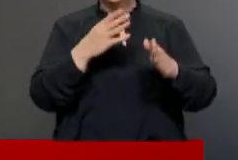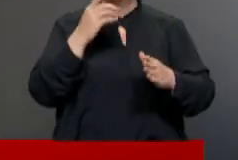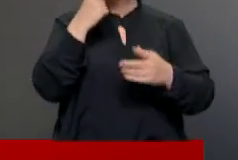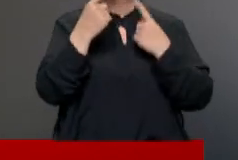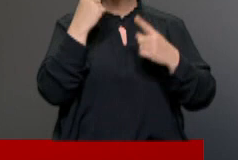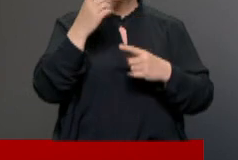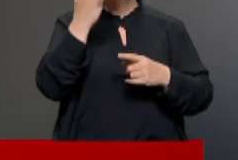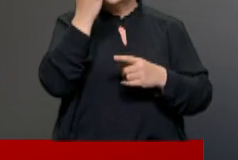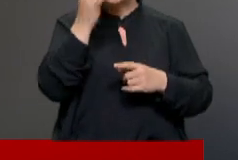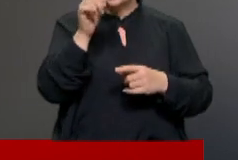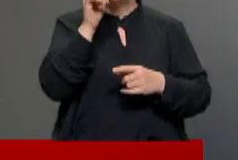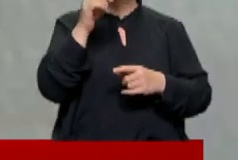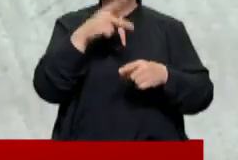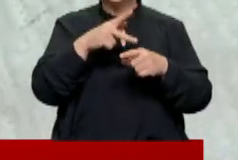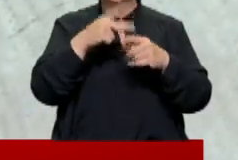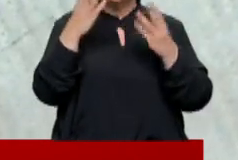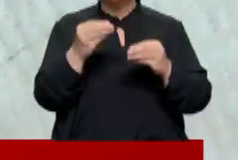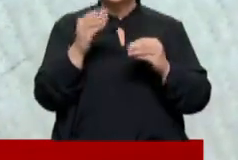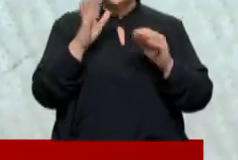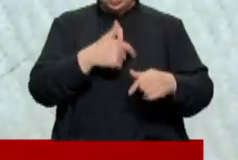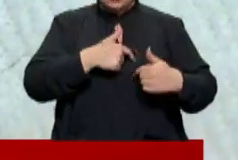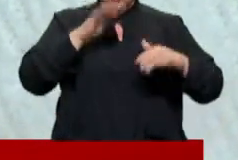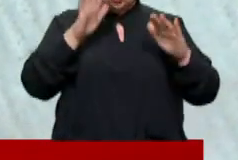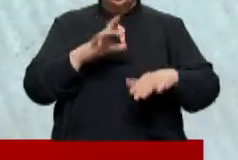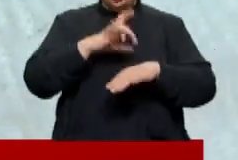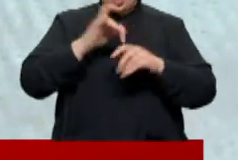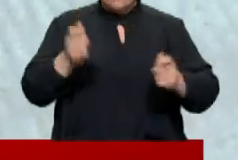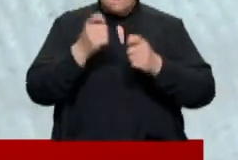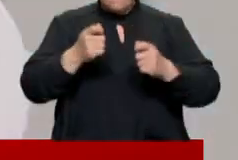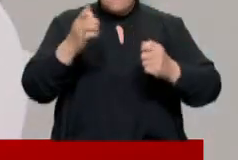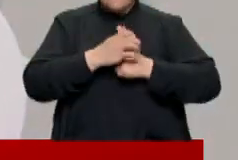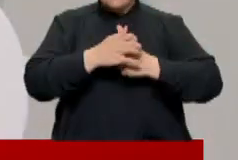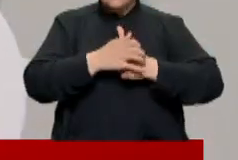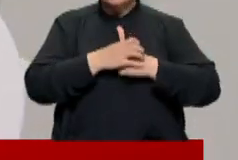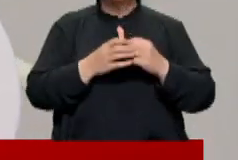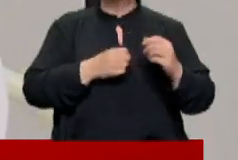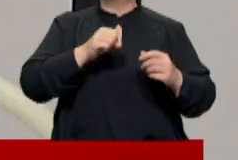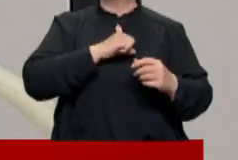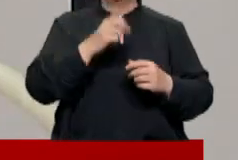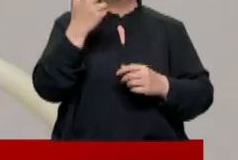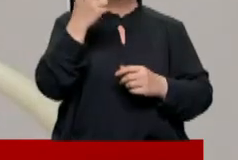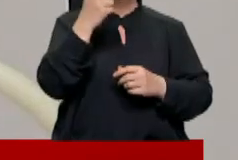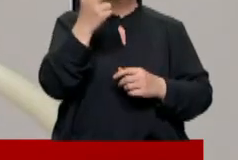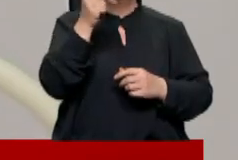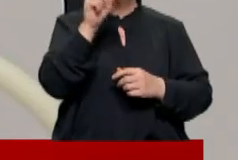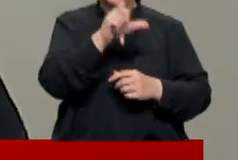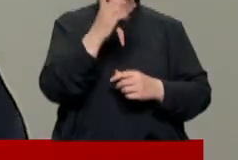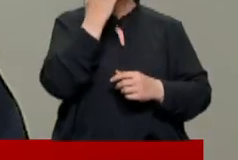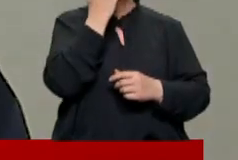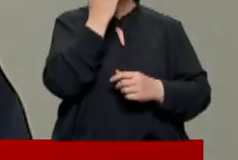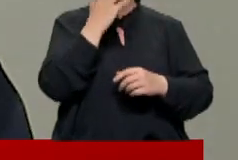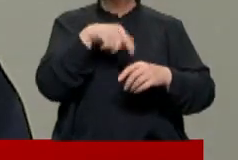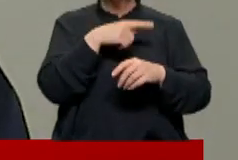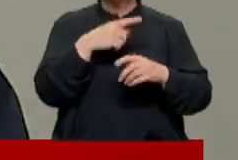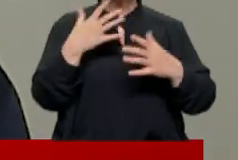İddiaya göre sahte alkolden zehirlenmişti. Duran kalbi doktorların çabasıyla yeniden attı. 3,5 ay solunum cihazına bağlı kaldı.